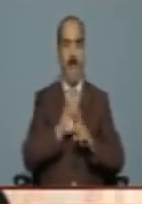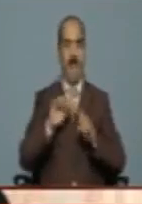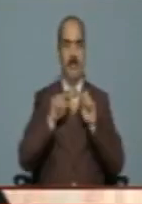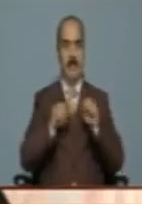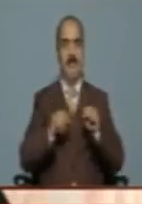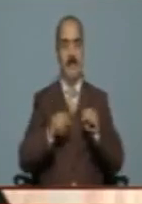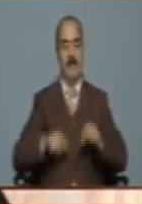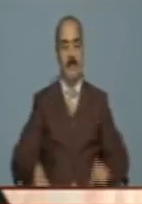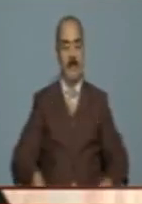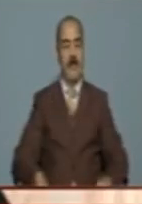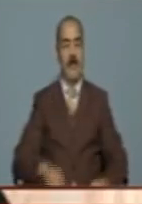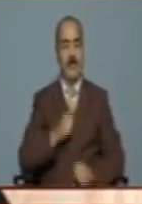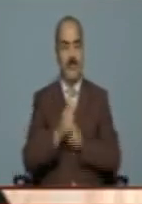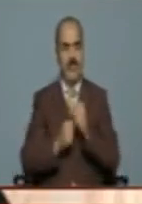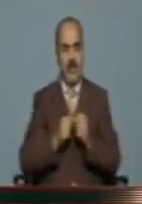الباقية خلدا،